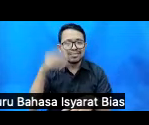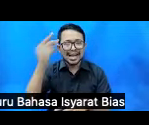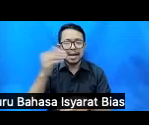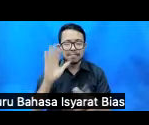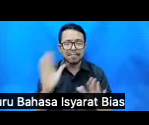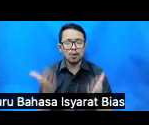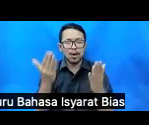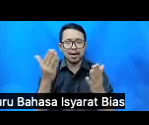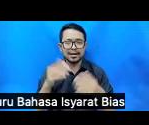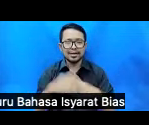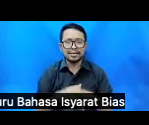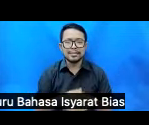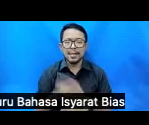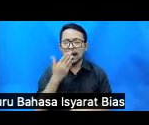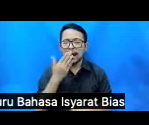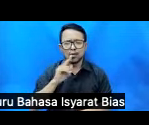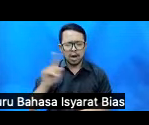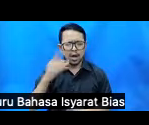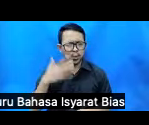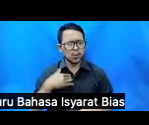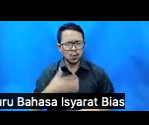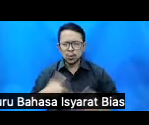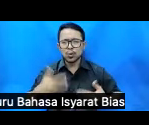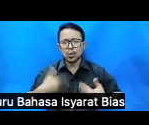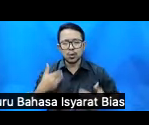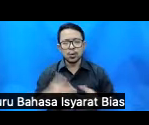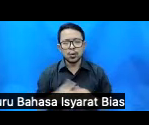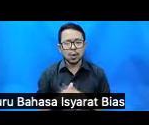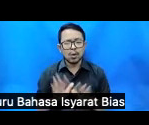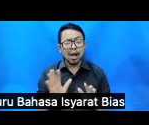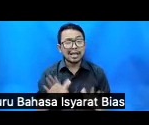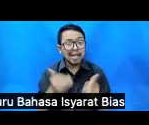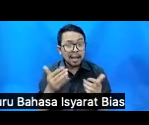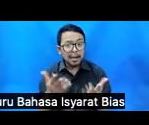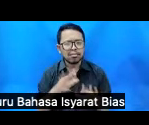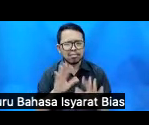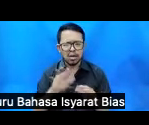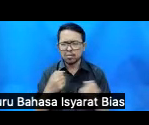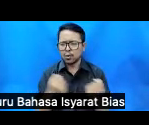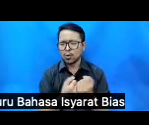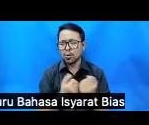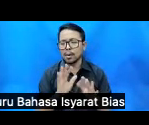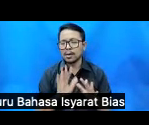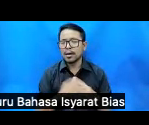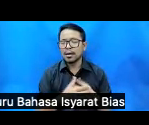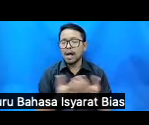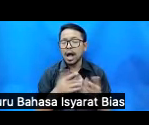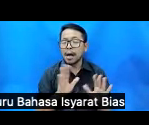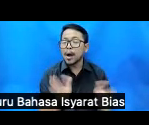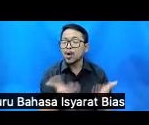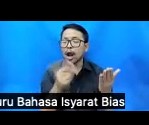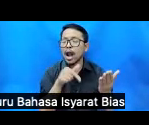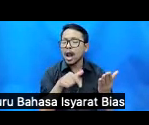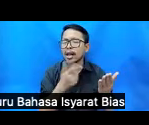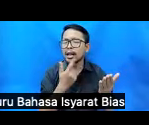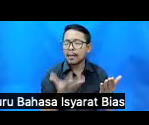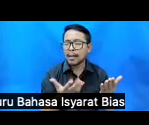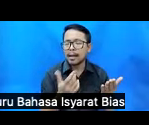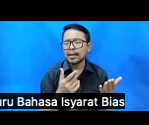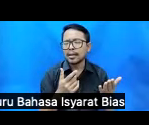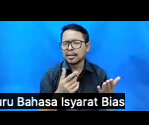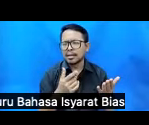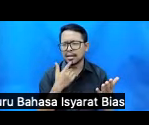ada. Alhamdulillah senang. Artinya banyak yang mendukung gitu. Nah. Bangunannya tentang kegiatan